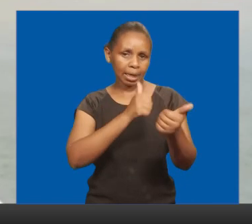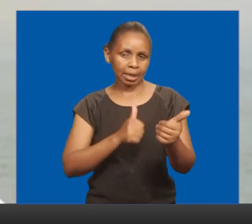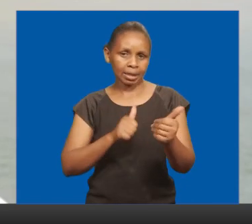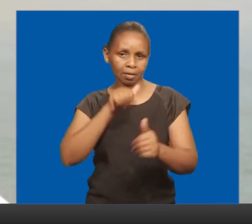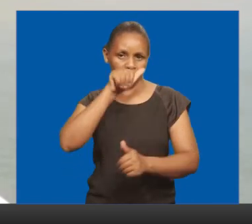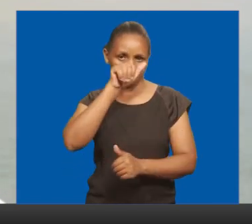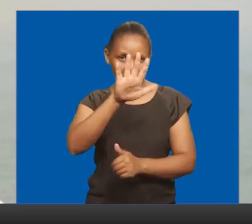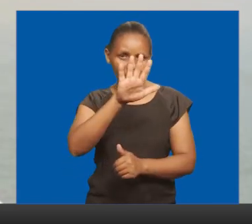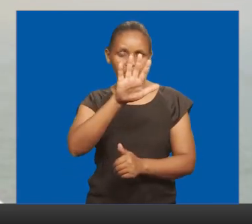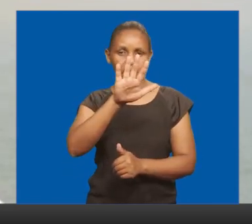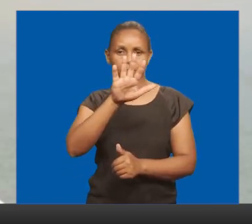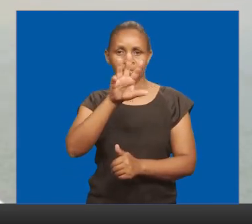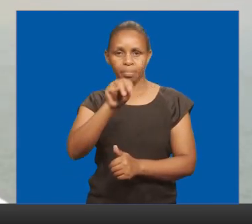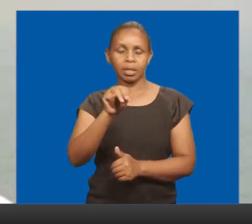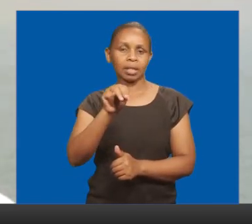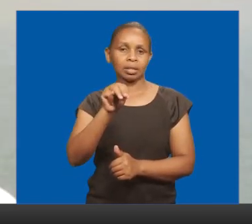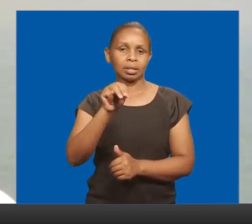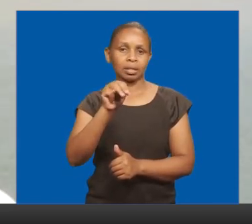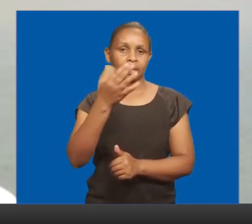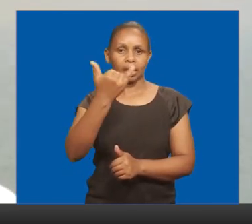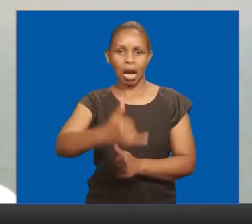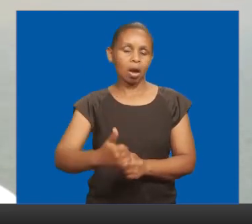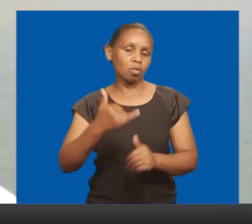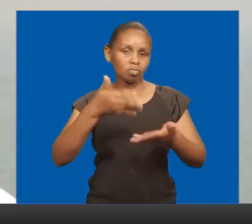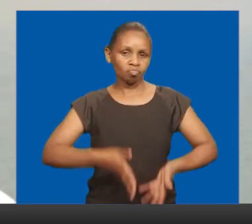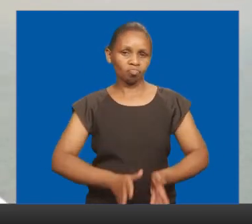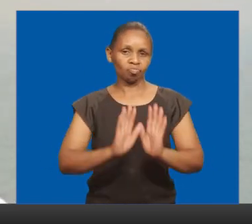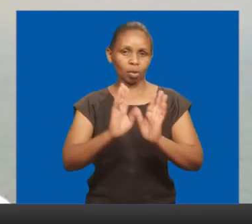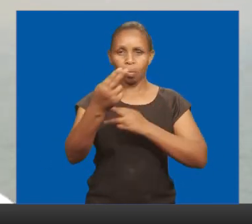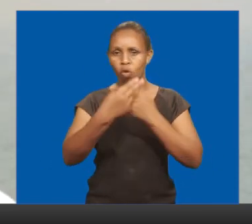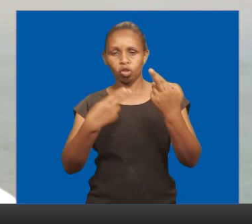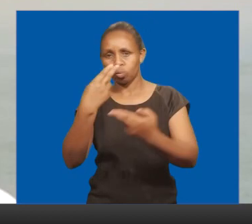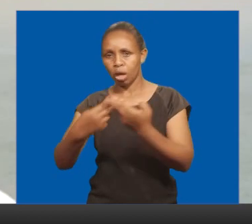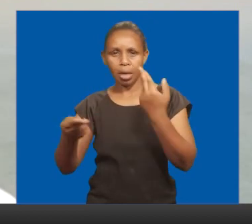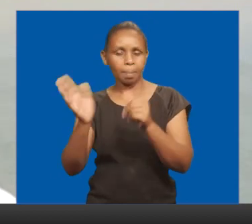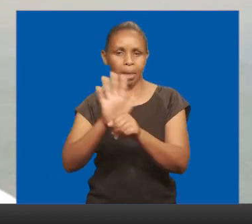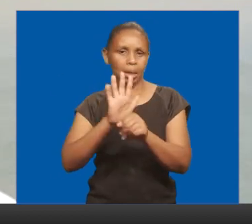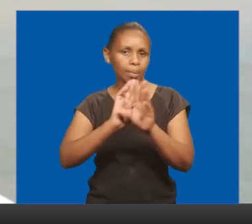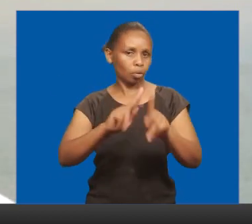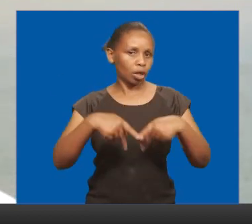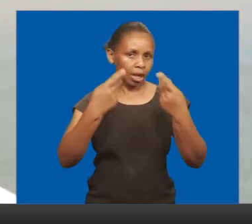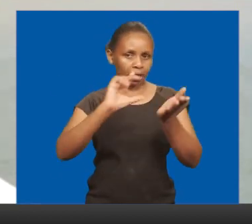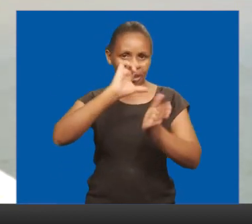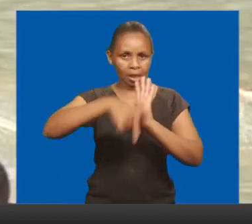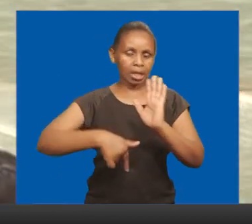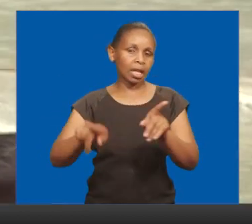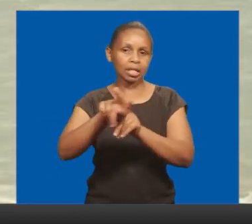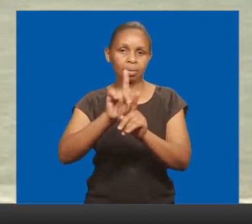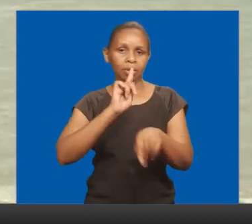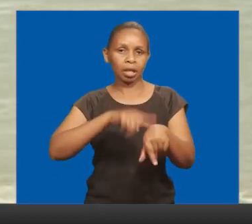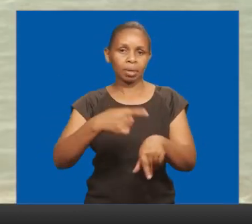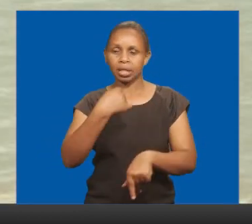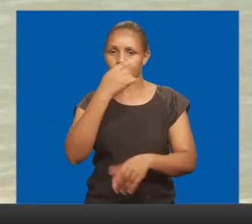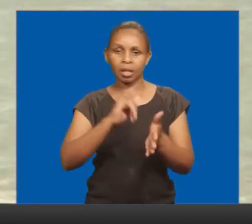Tano Ili kusudi viumbe Hai vipate kuzaana vizaane Ili mazao yapate kuwa mengi baadaye